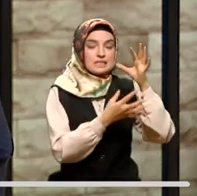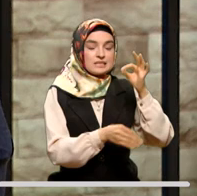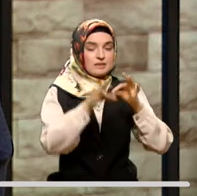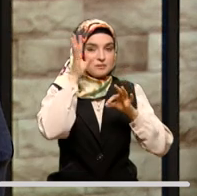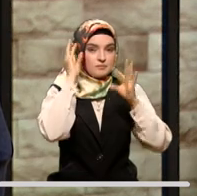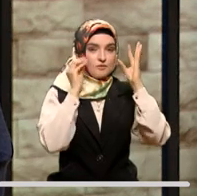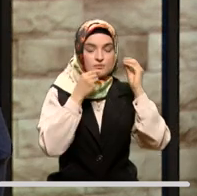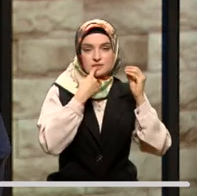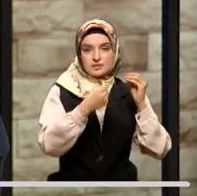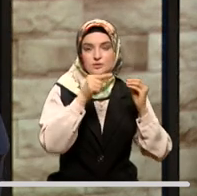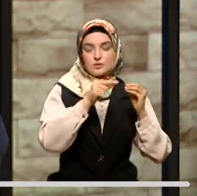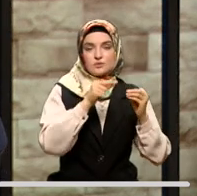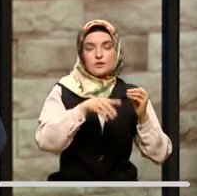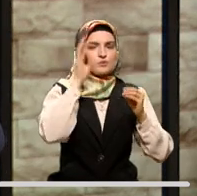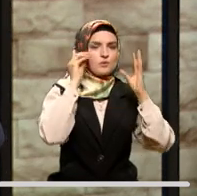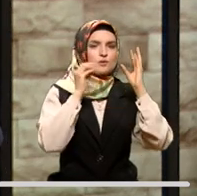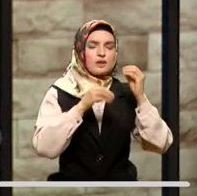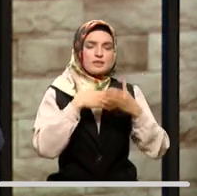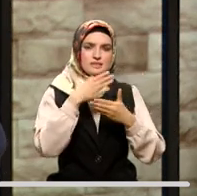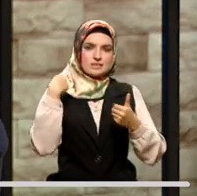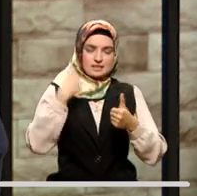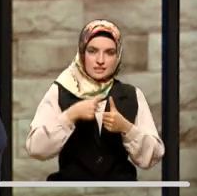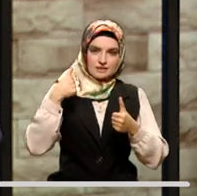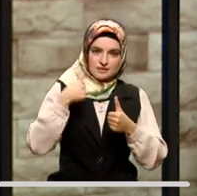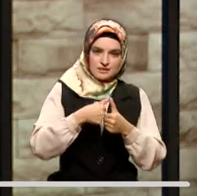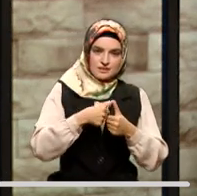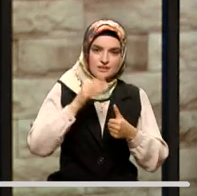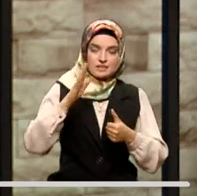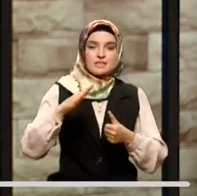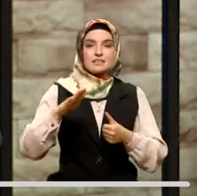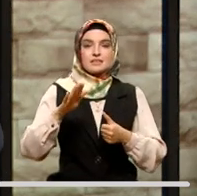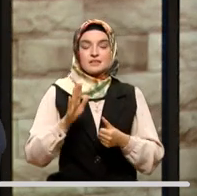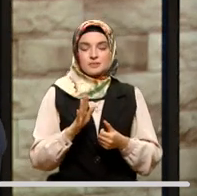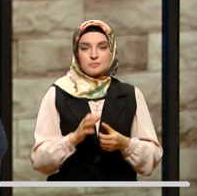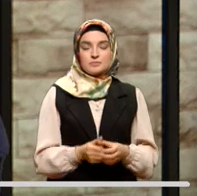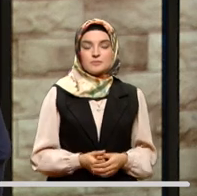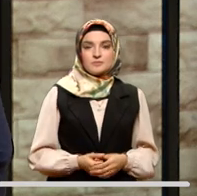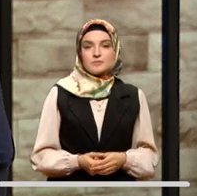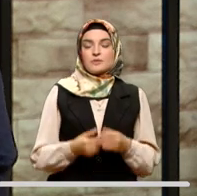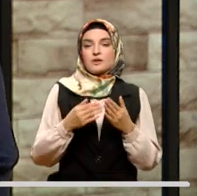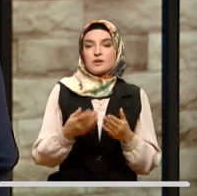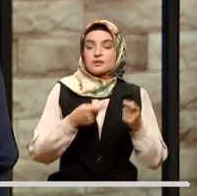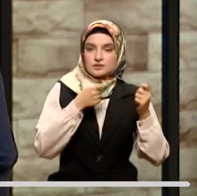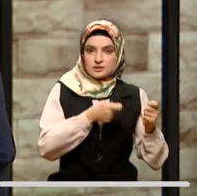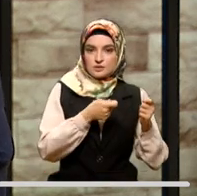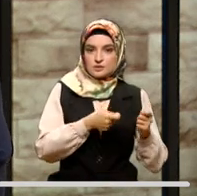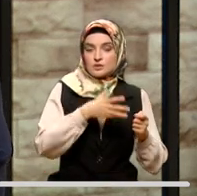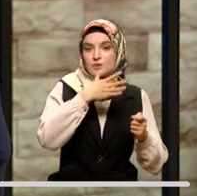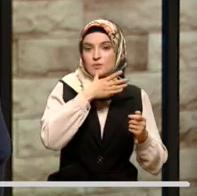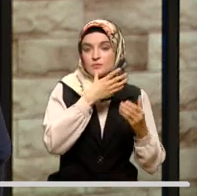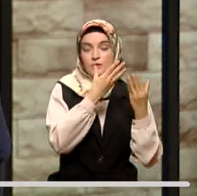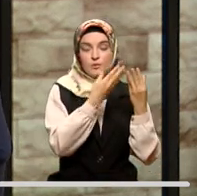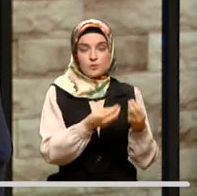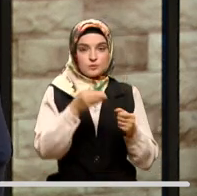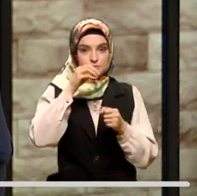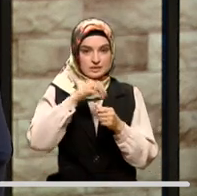ya. Biz Cemil Hafız'dan öğrendik. Artık tekrar Elif Cüz'de gitmedik. Hatta yani kursta bilen durumuna geçtiğimiz